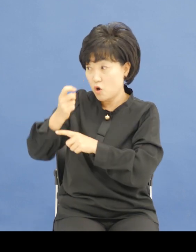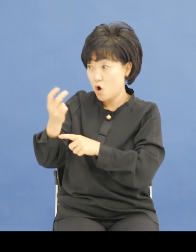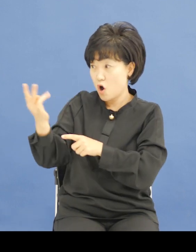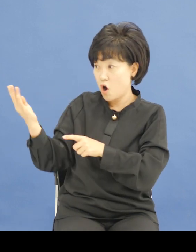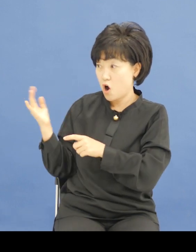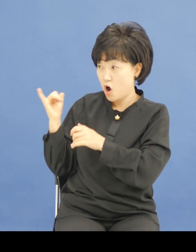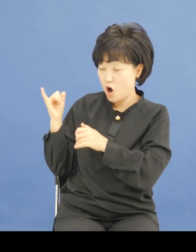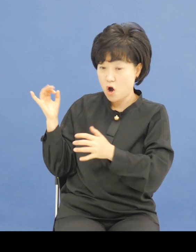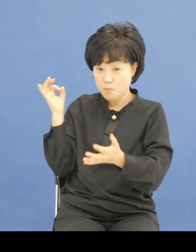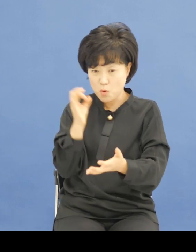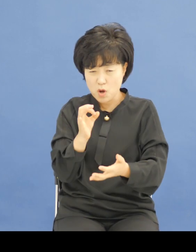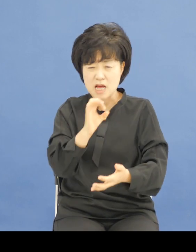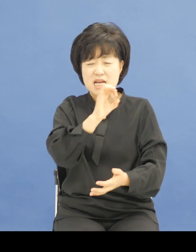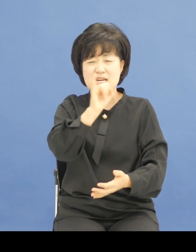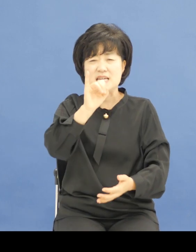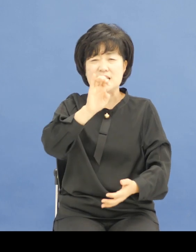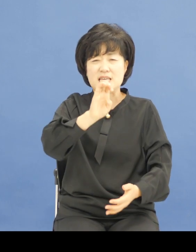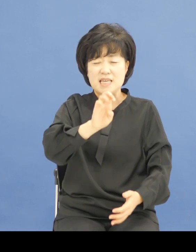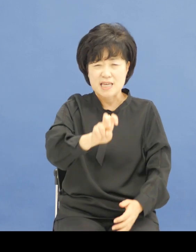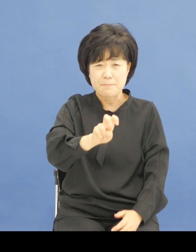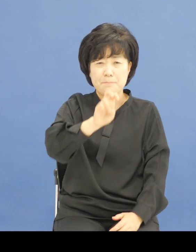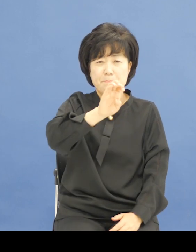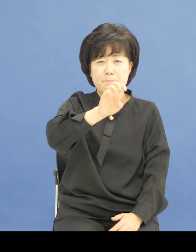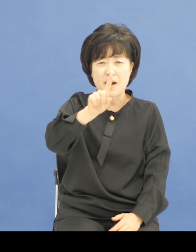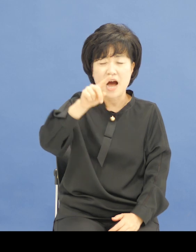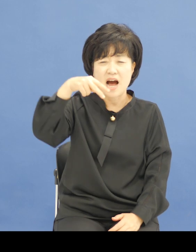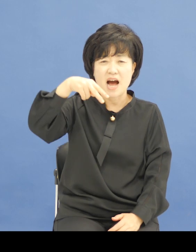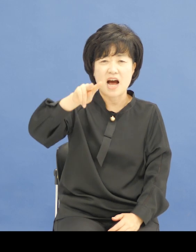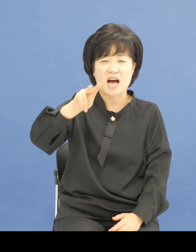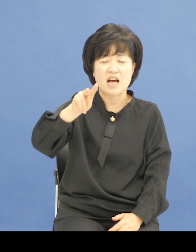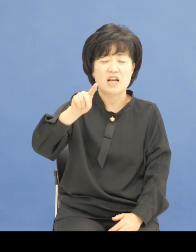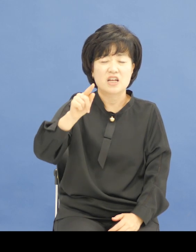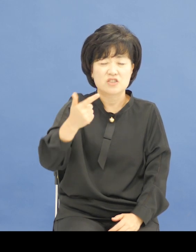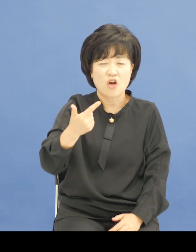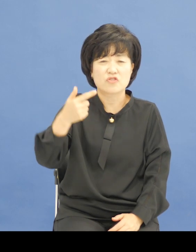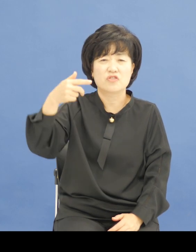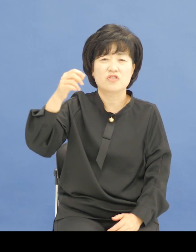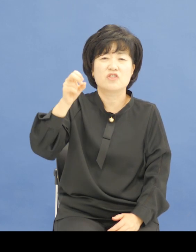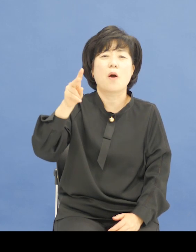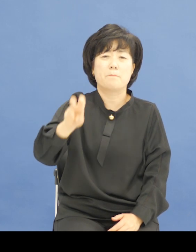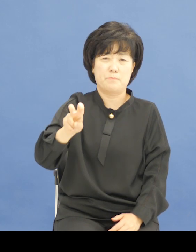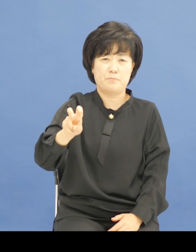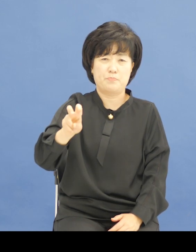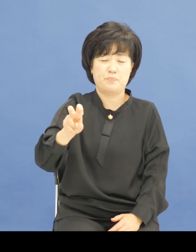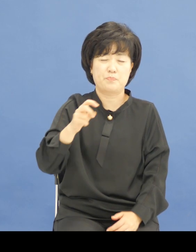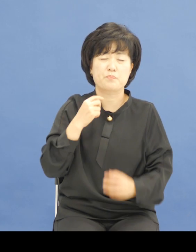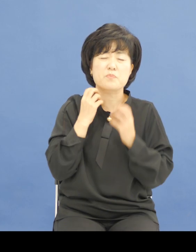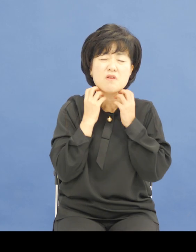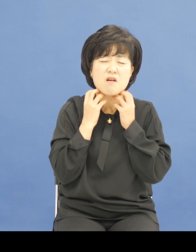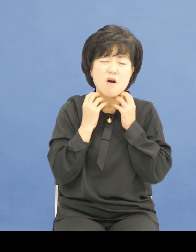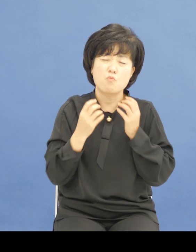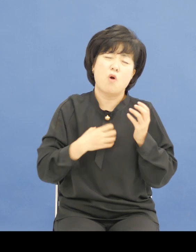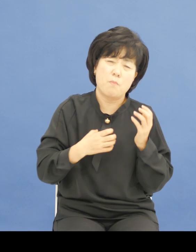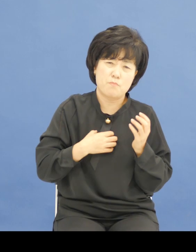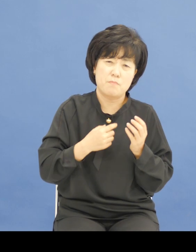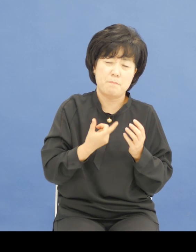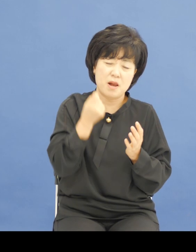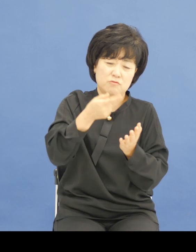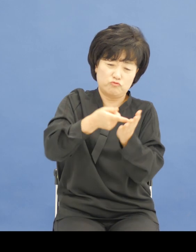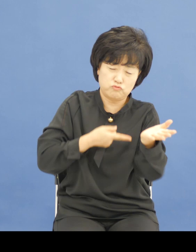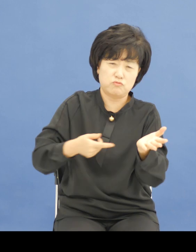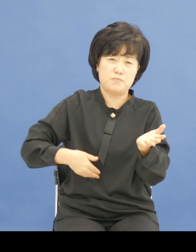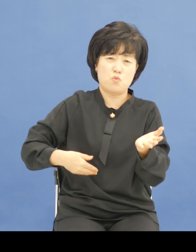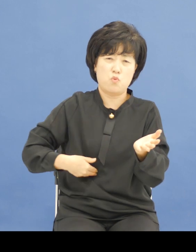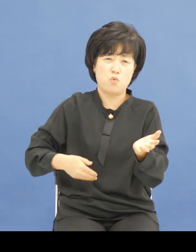그런데 임파선염에 걸려서 위험하다. 얘 빨리 수술을 하든지 뭔 조치를 해야지 아니면 죽을